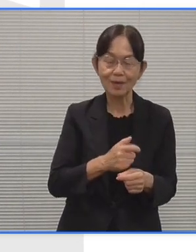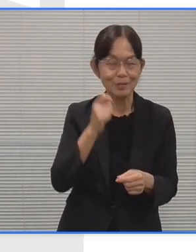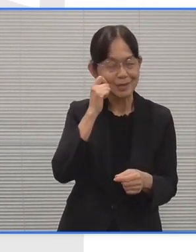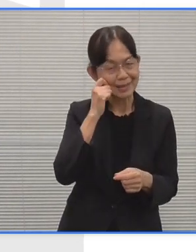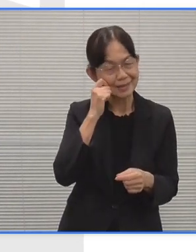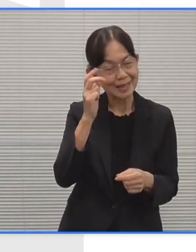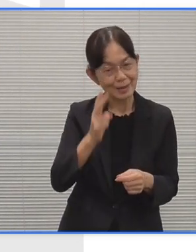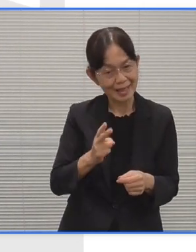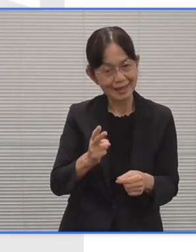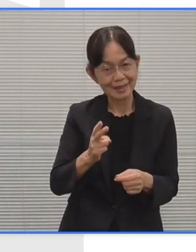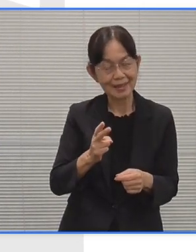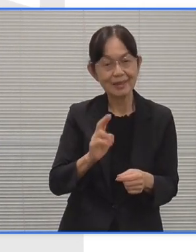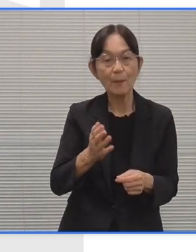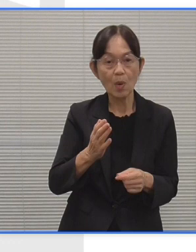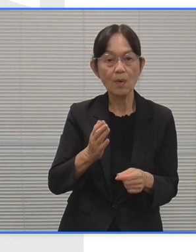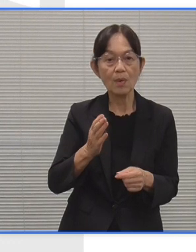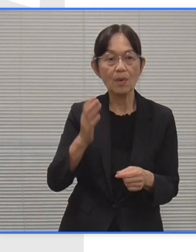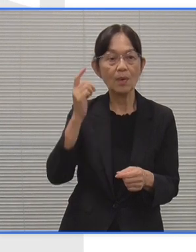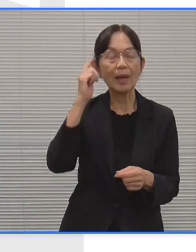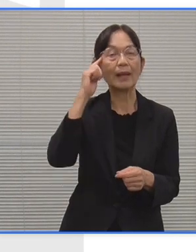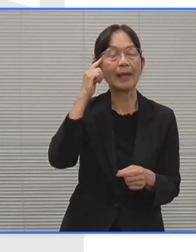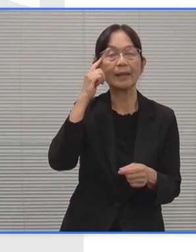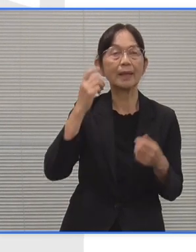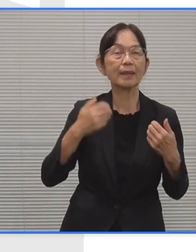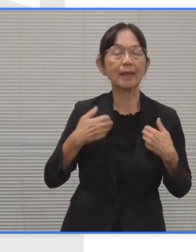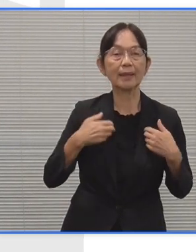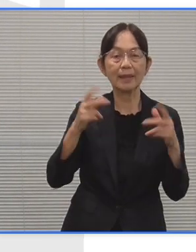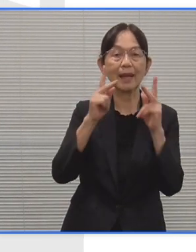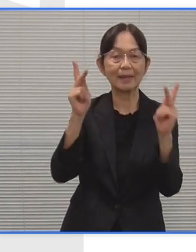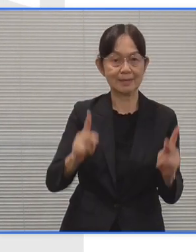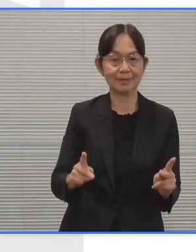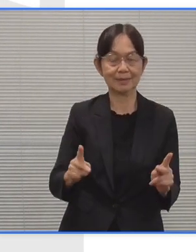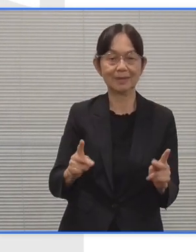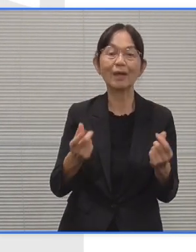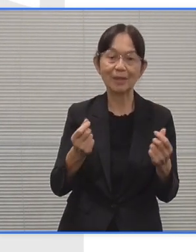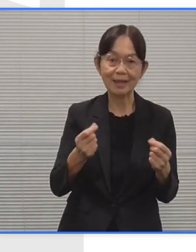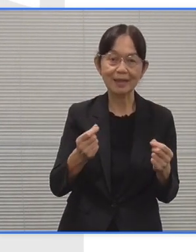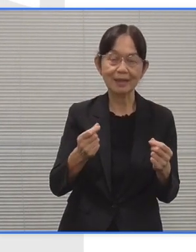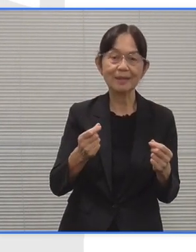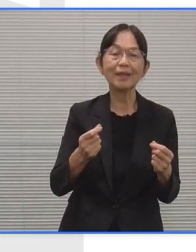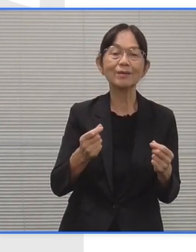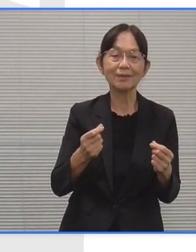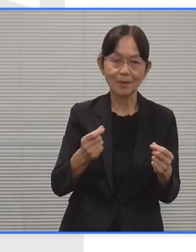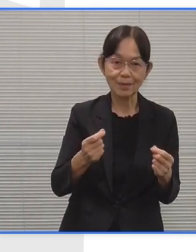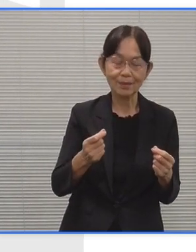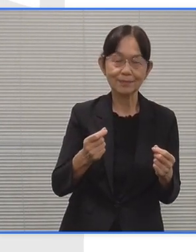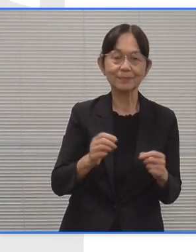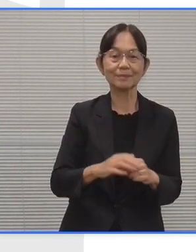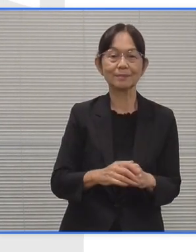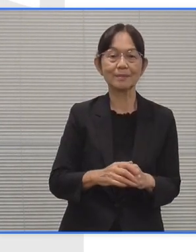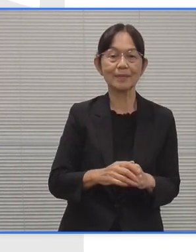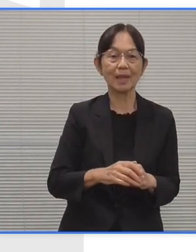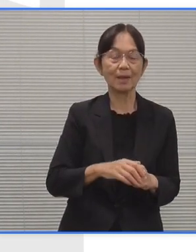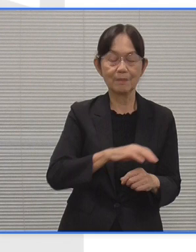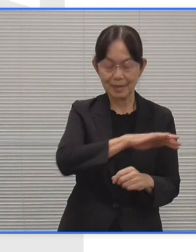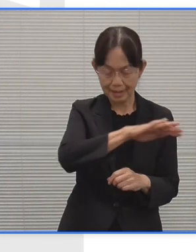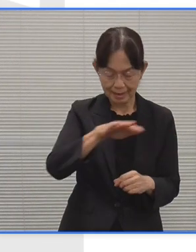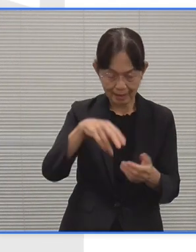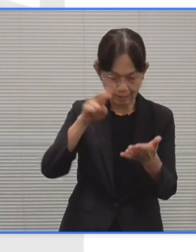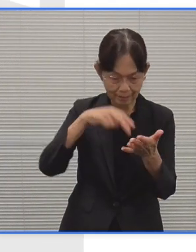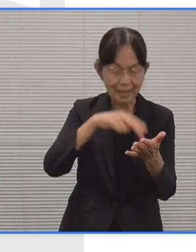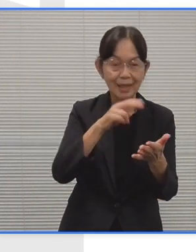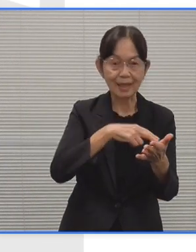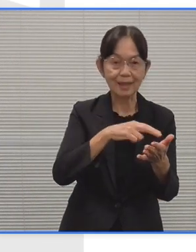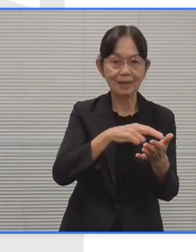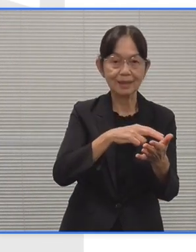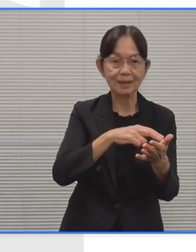しいかもしれないけど考えていかなきゃいけない課題だよねというのを全件見ながら、所管課